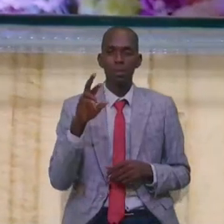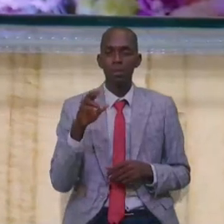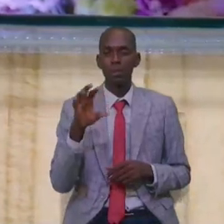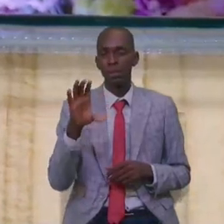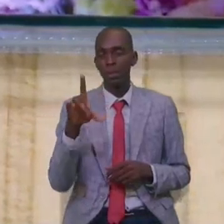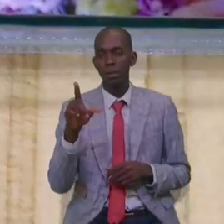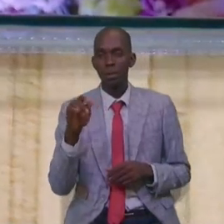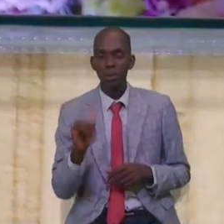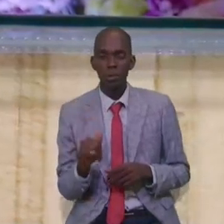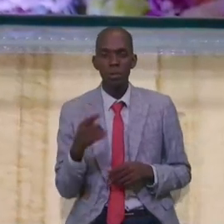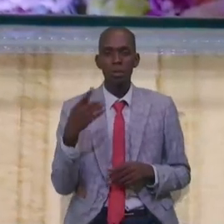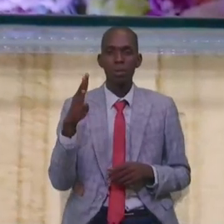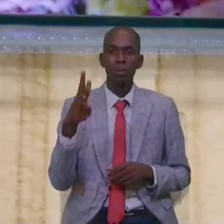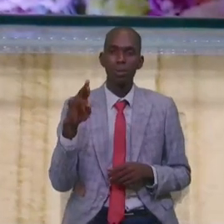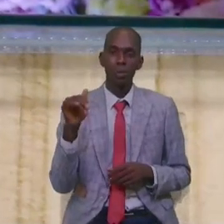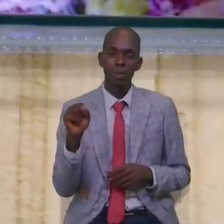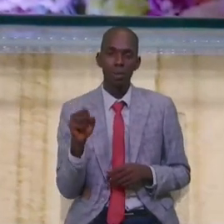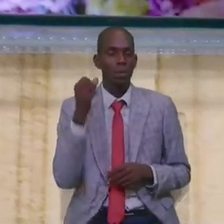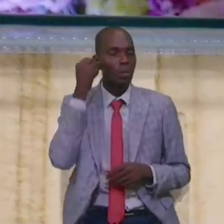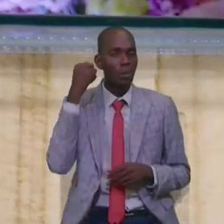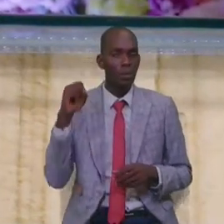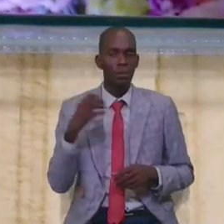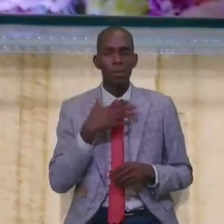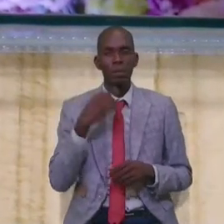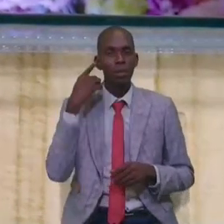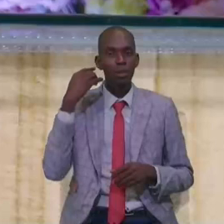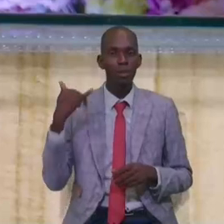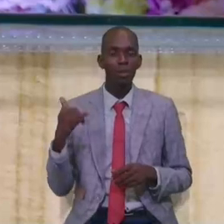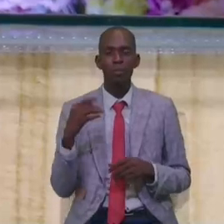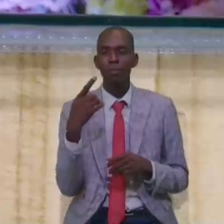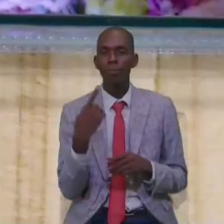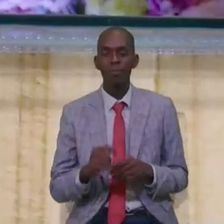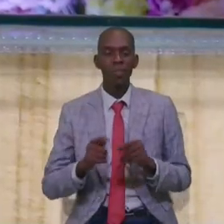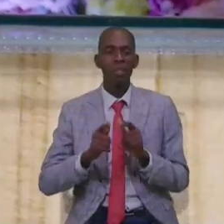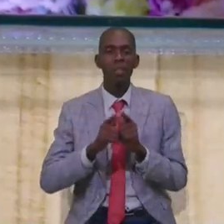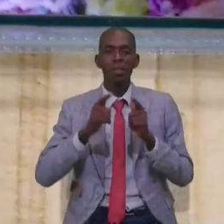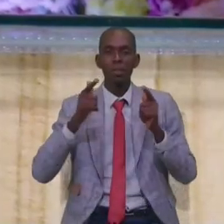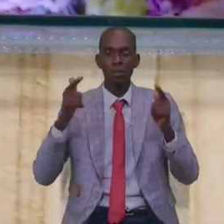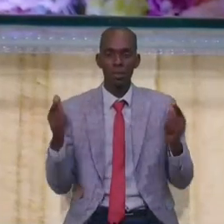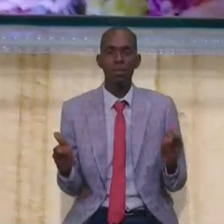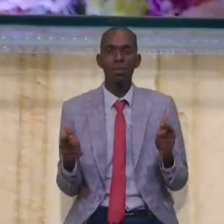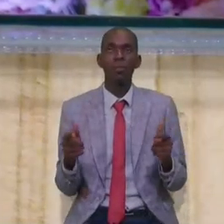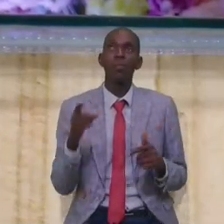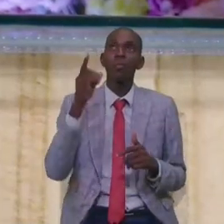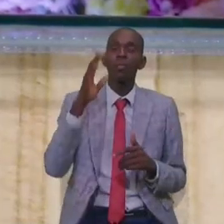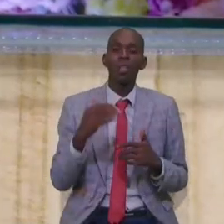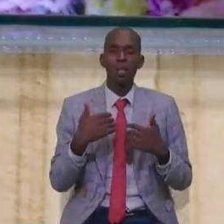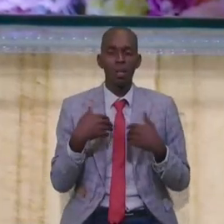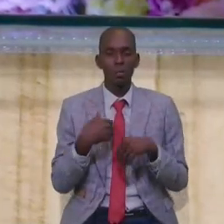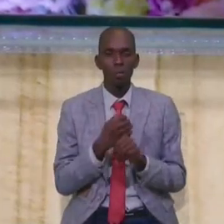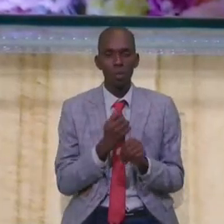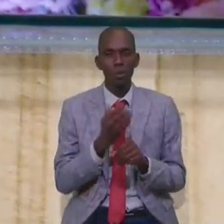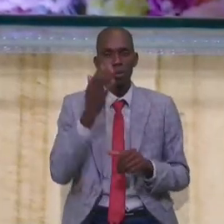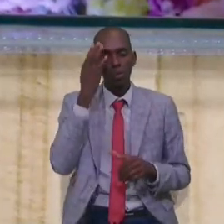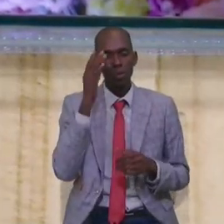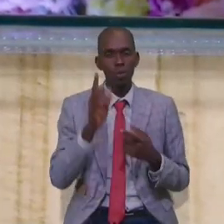l'argent et l'or. Le grand Dieu qui a fait connaître au roi